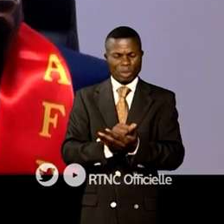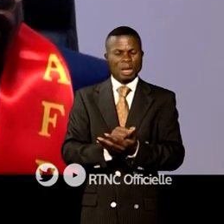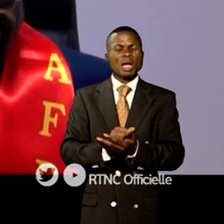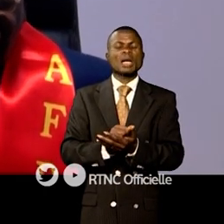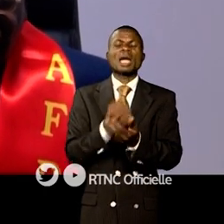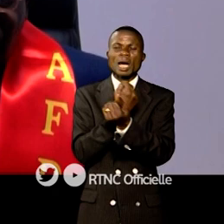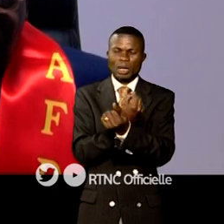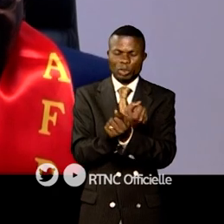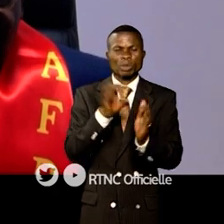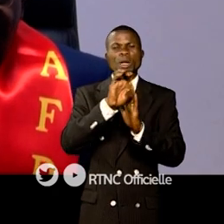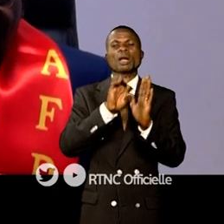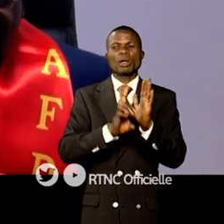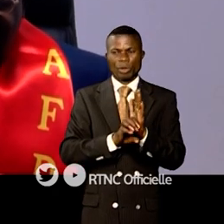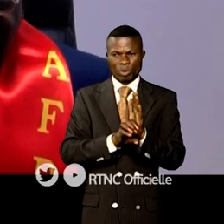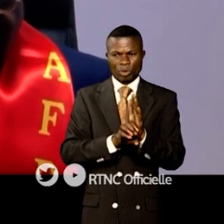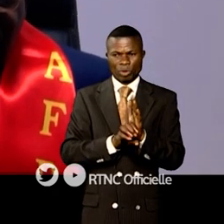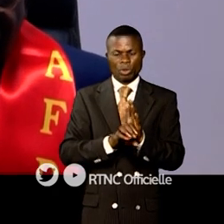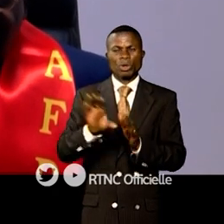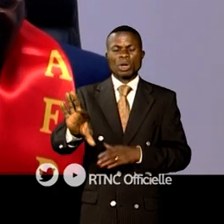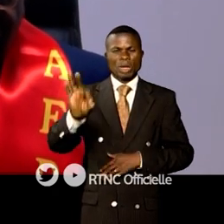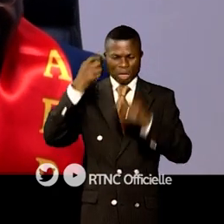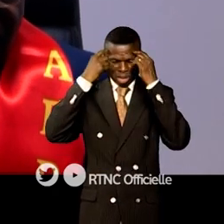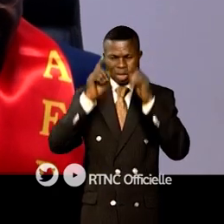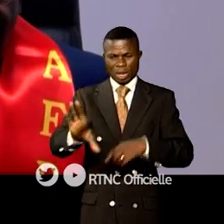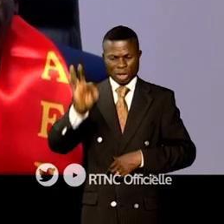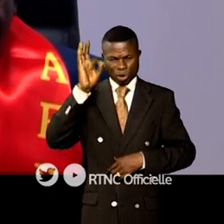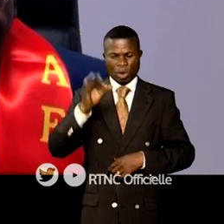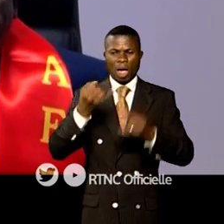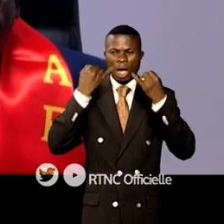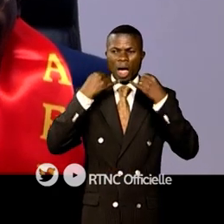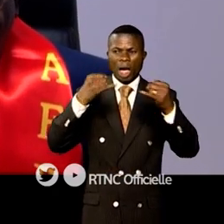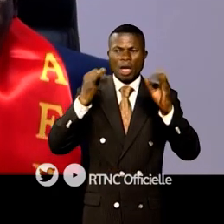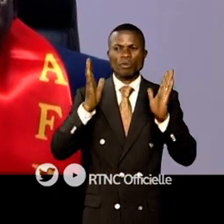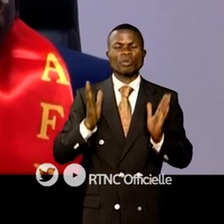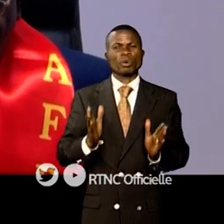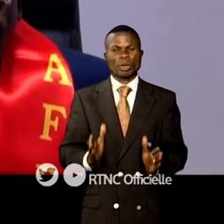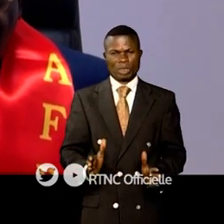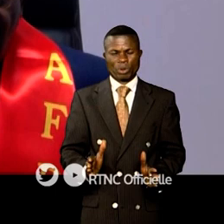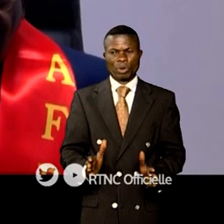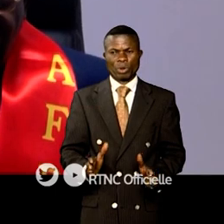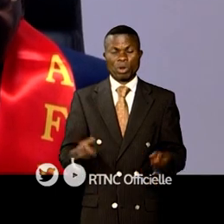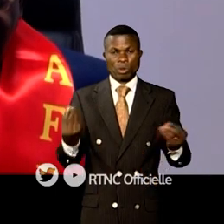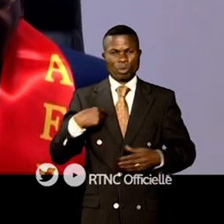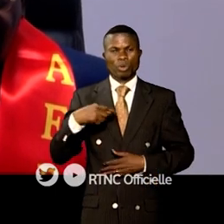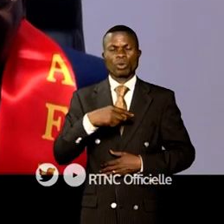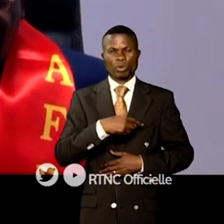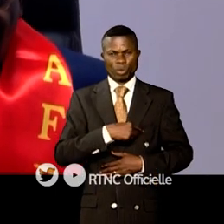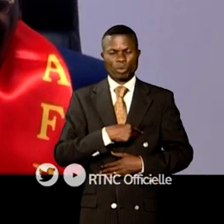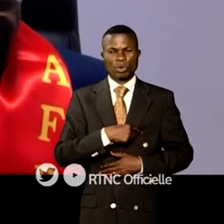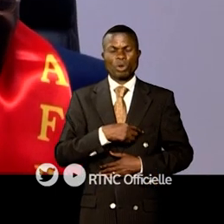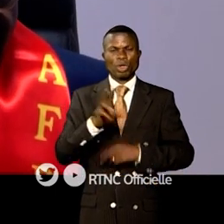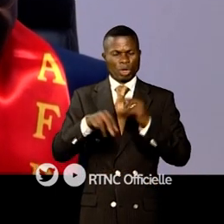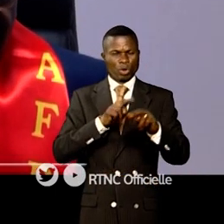conformé à la Constitution en décidant de désigner un informateur. Donc, pour nous, c'est tout à